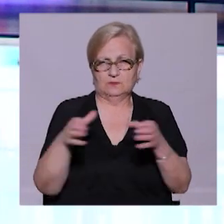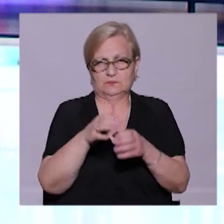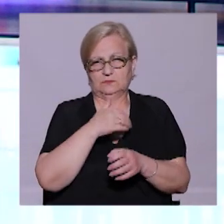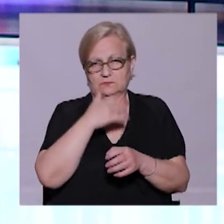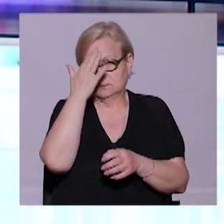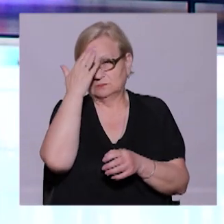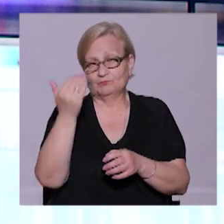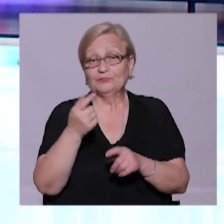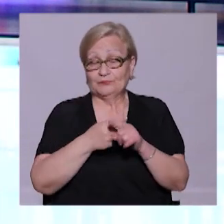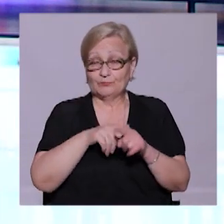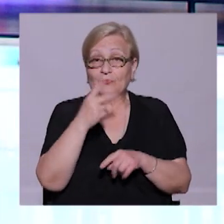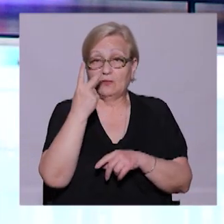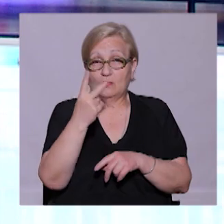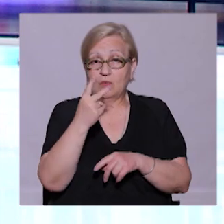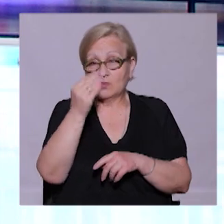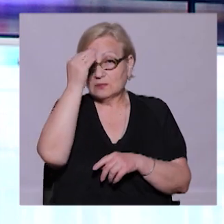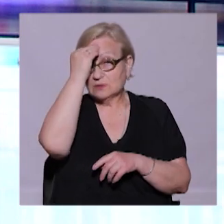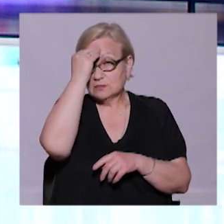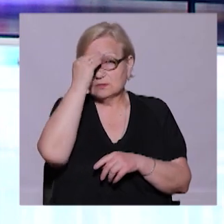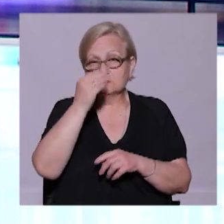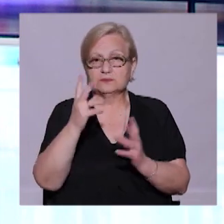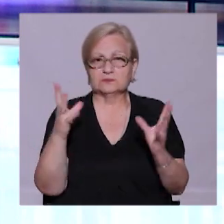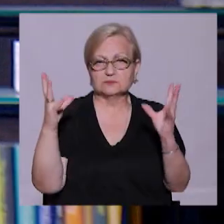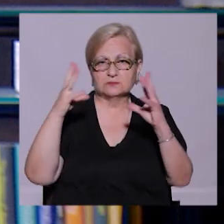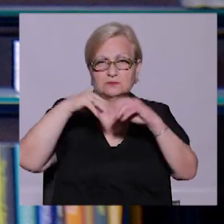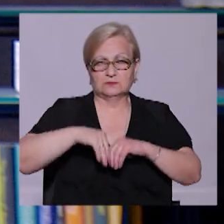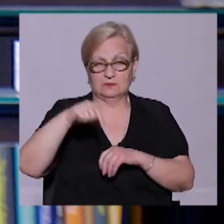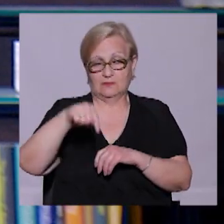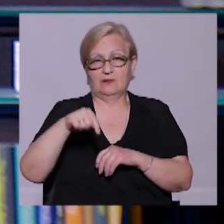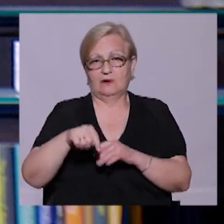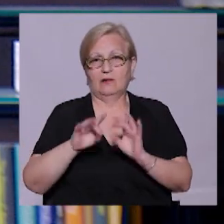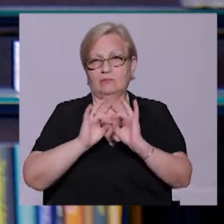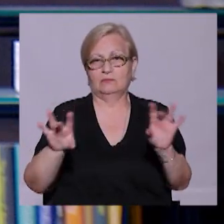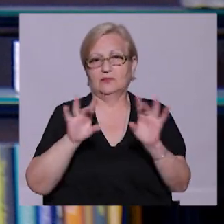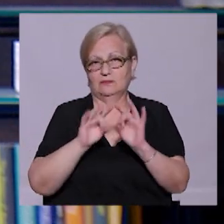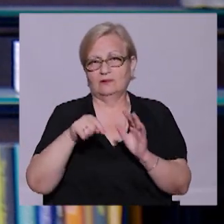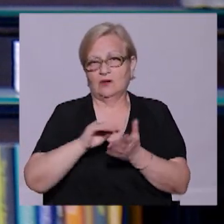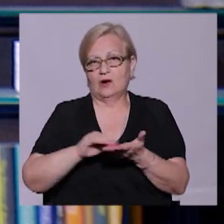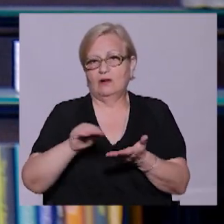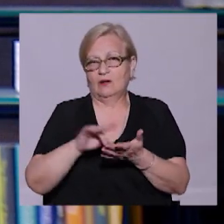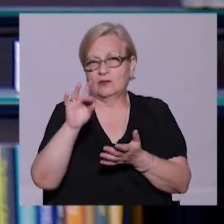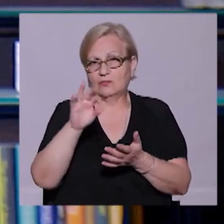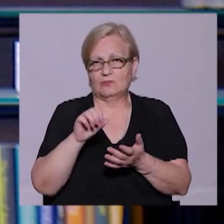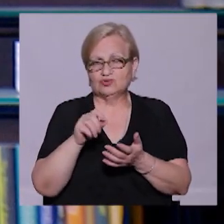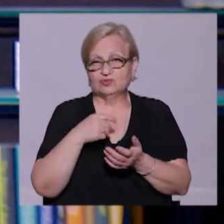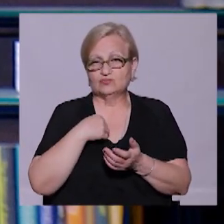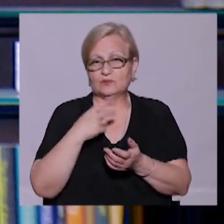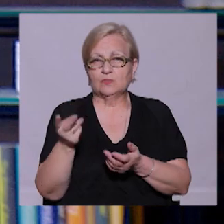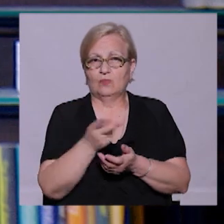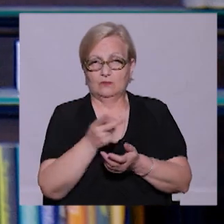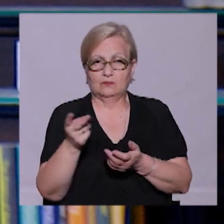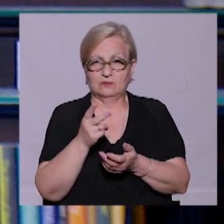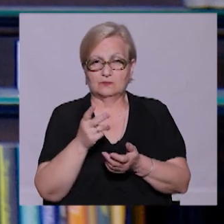ორი იდეის ხორცშესხმა ხდება რომანის მანძილზე. ჩვენ ორივე